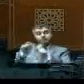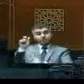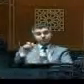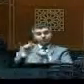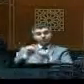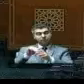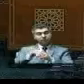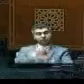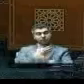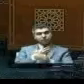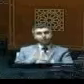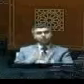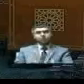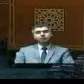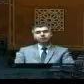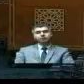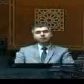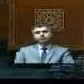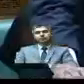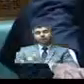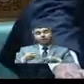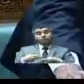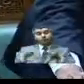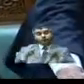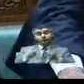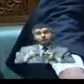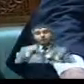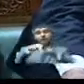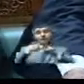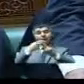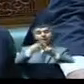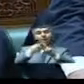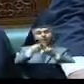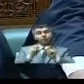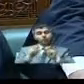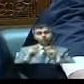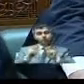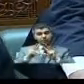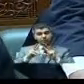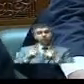الله. شكرا السيد الوزير. في إطار التعقيب على الجواب